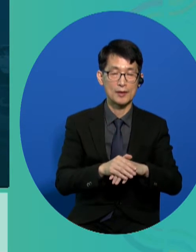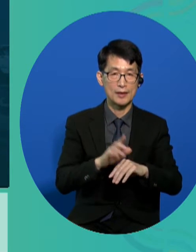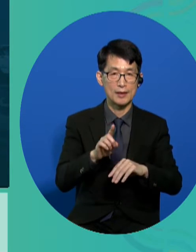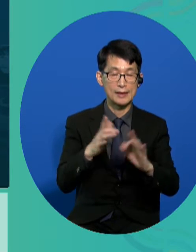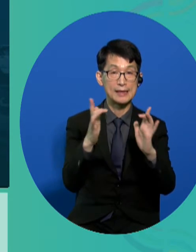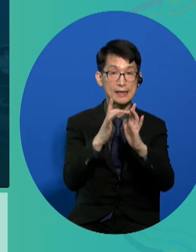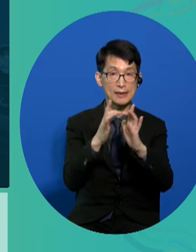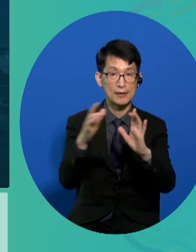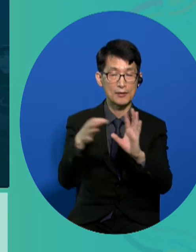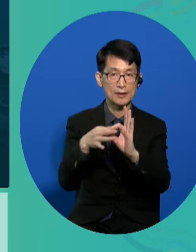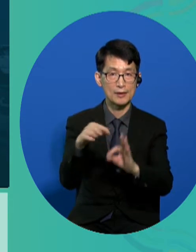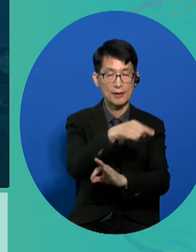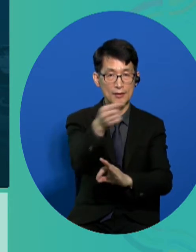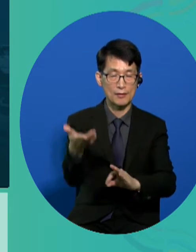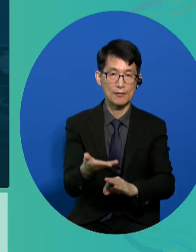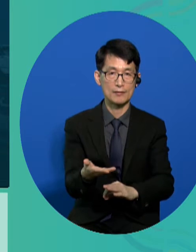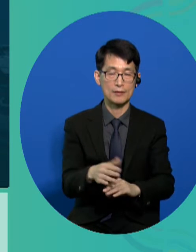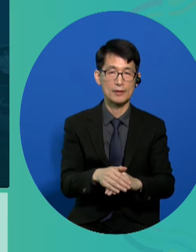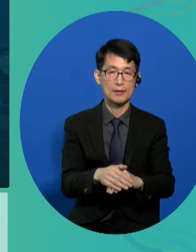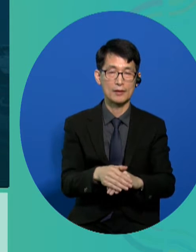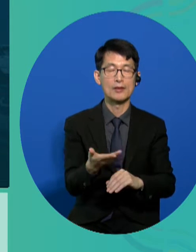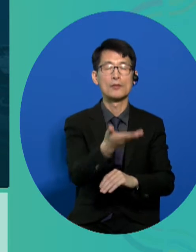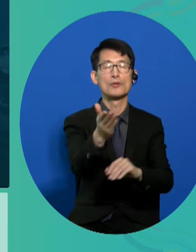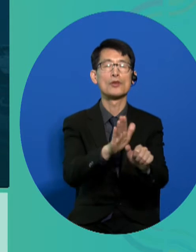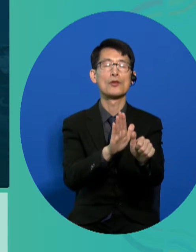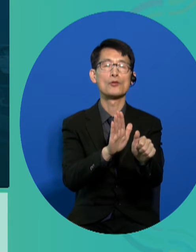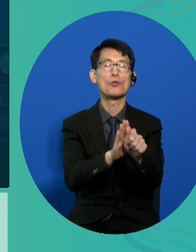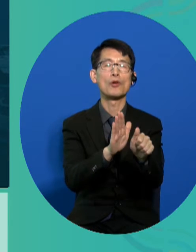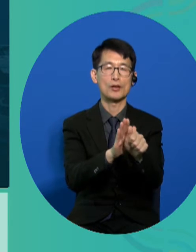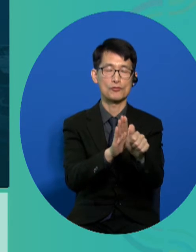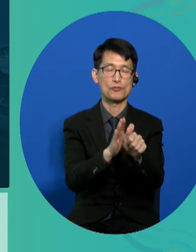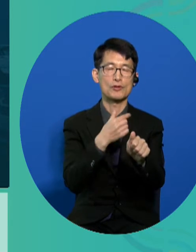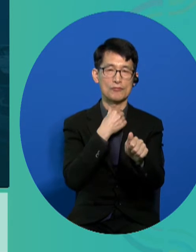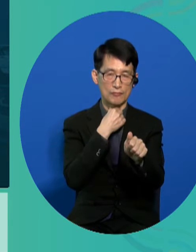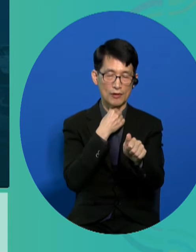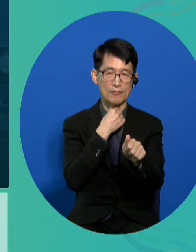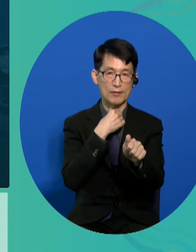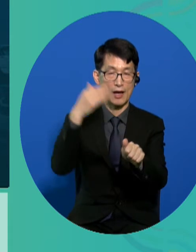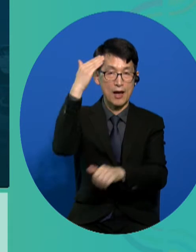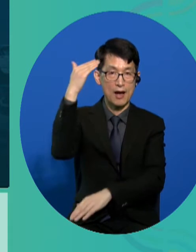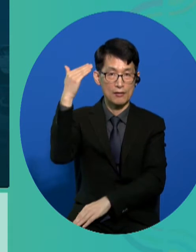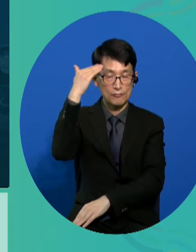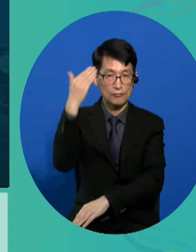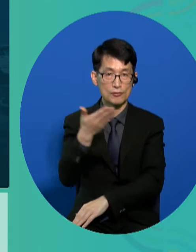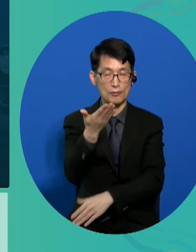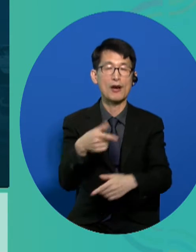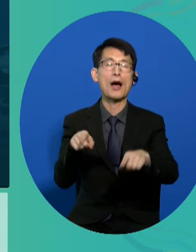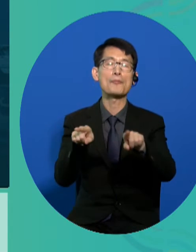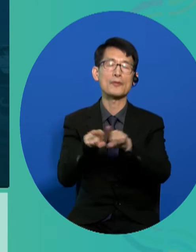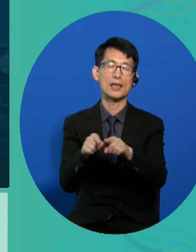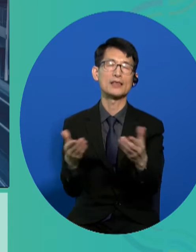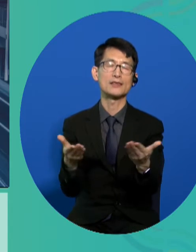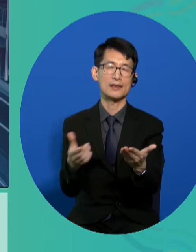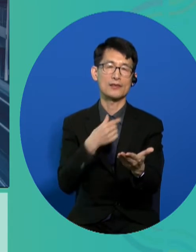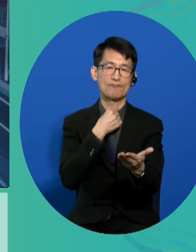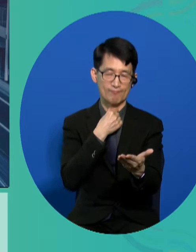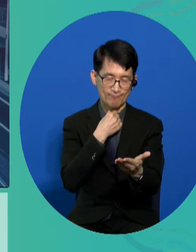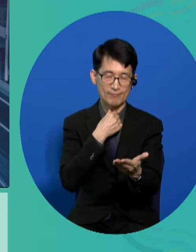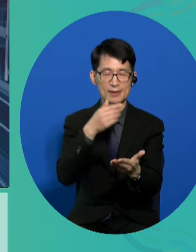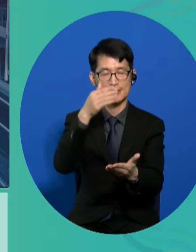네트워크를 이용하여 여러분들을 돕기를 희망하고 있습니다. 또 한국에 계신 여러분의 파트너가 되기를